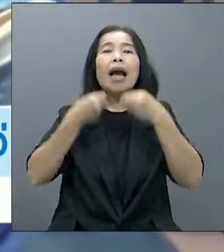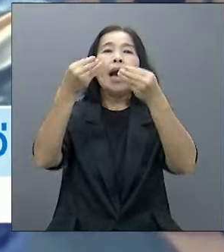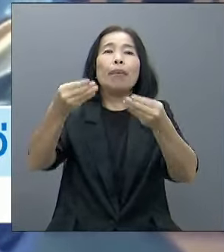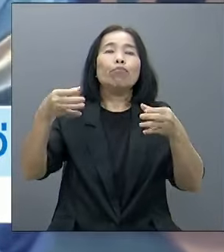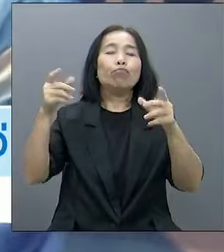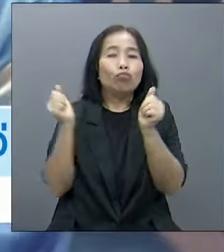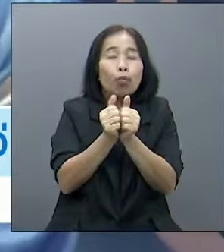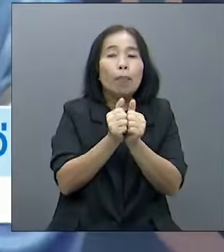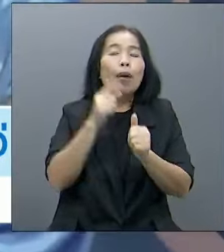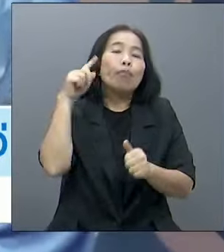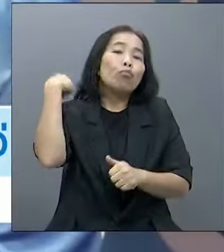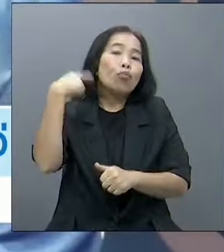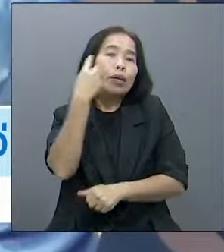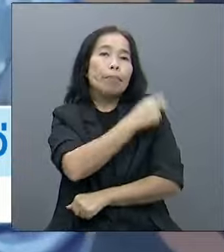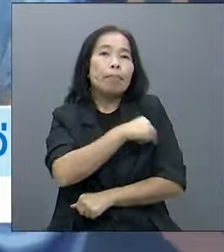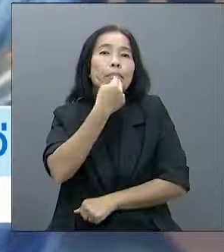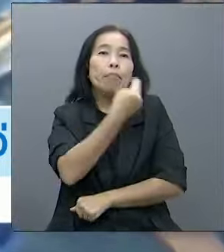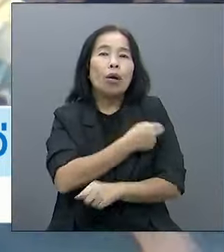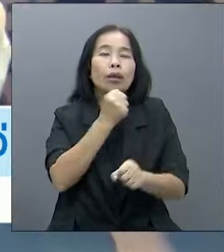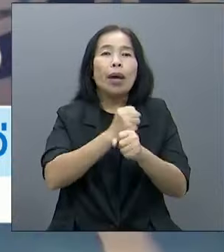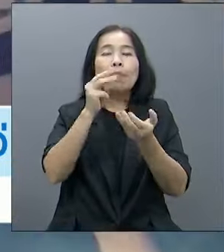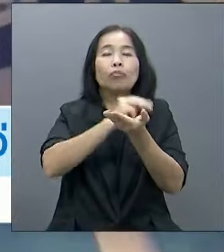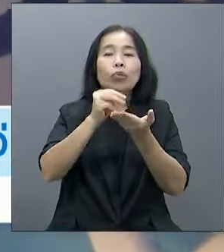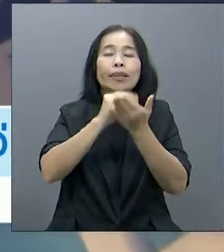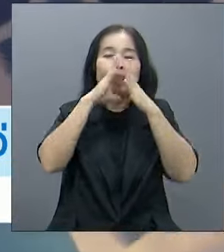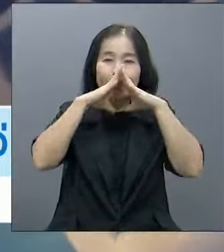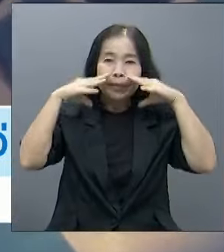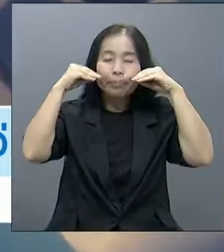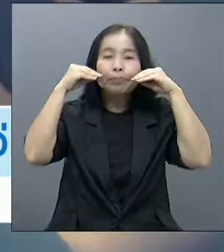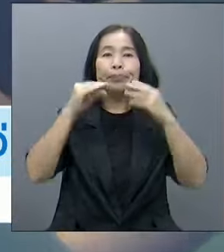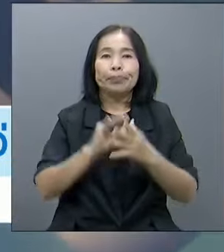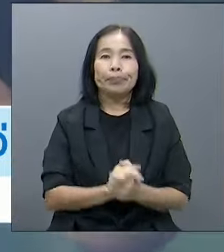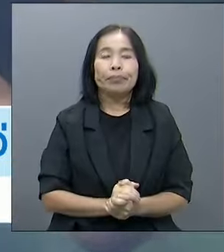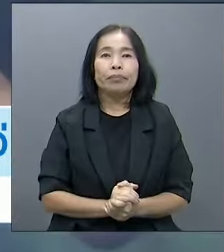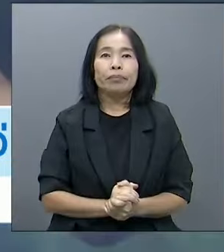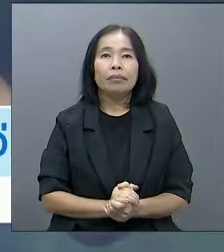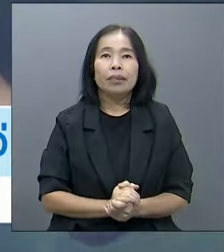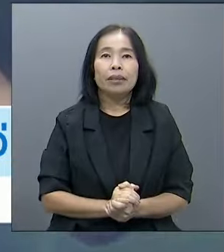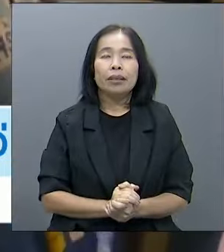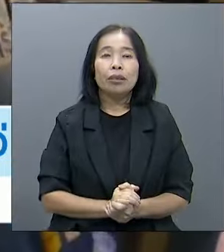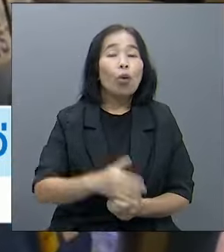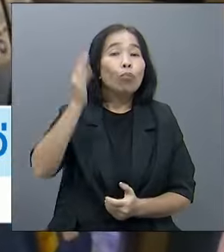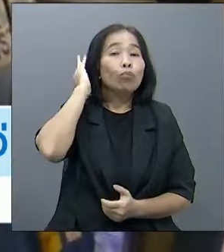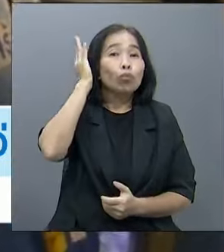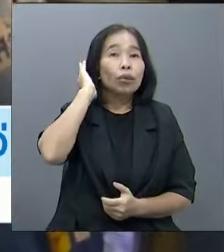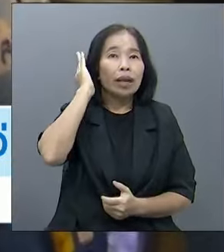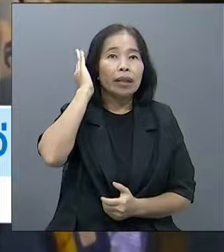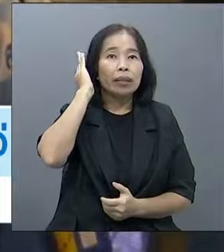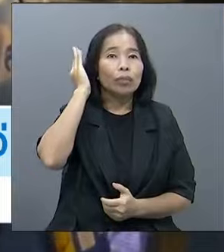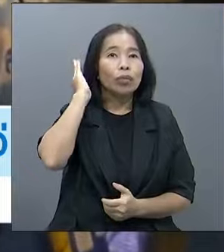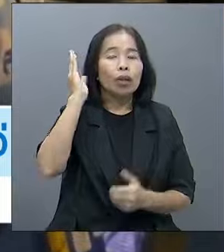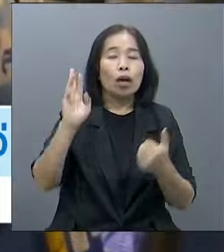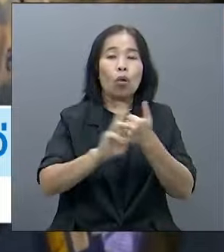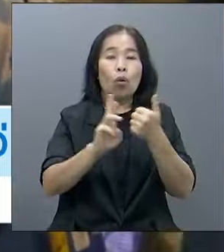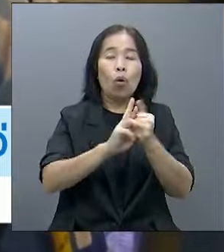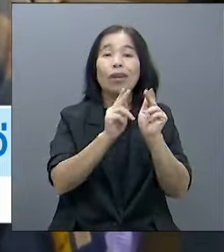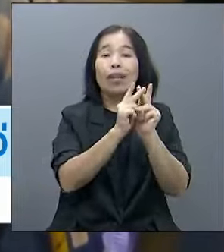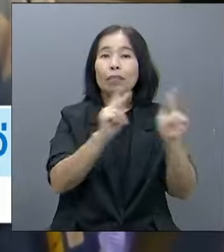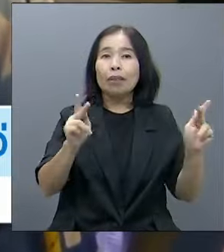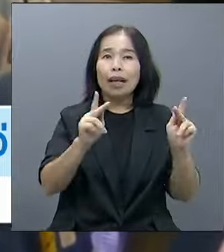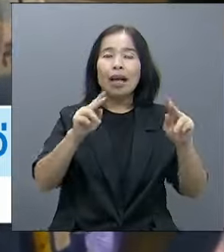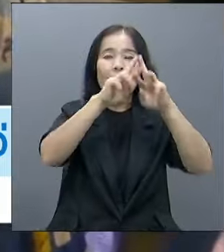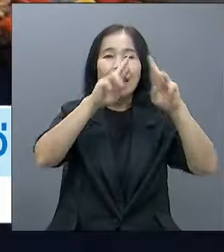นิมการประธานกรรมการมูลนิธิสร้างรอยยิ้มค ่ ะ ใช่ครับคุณชูวิทย์ไวยสิริโรจน์ครับรองกรรมการผู้จัดการร้านยากรุ